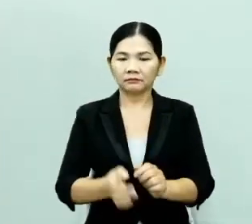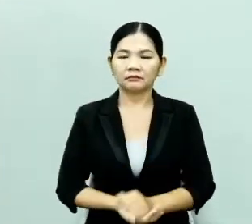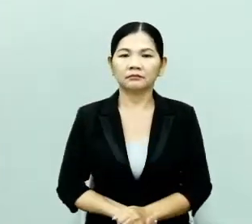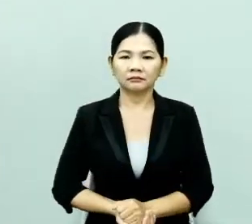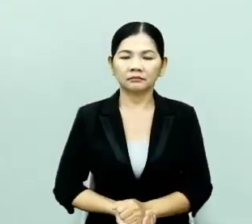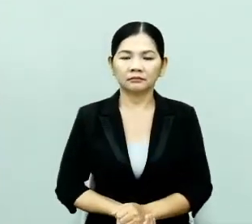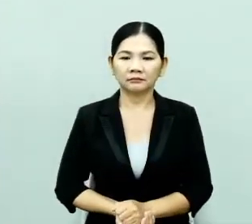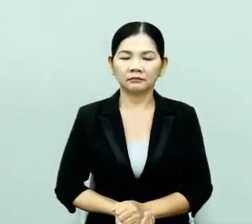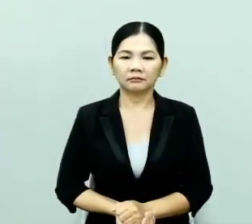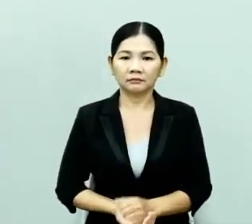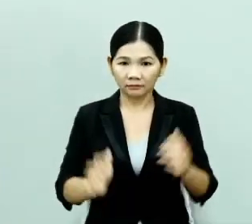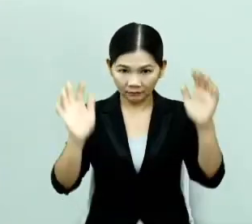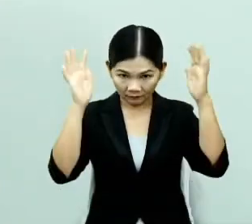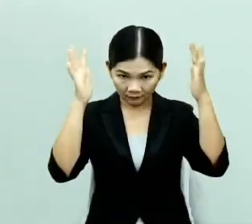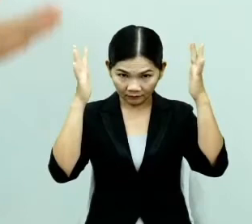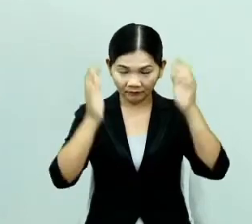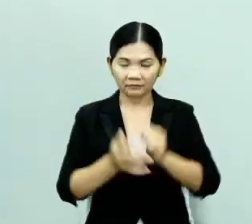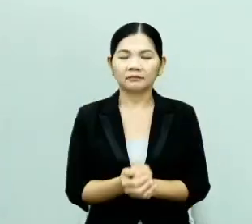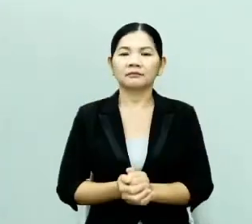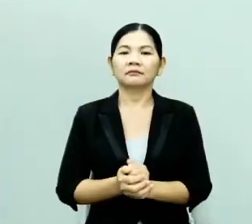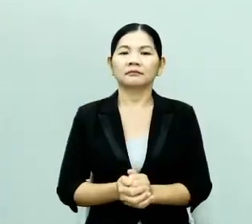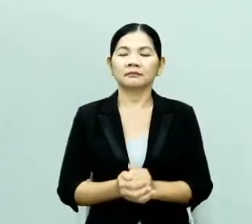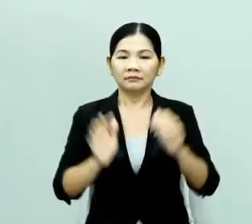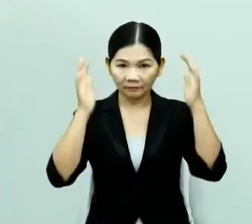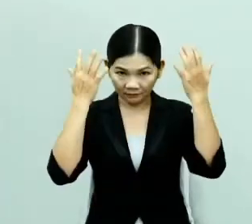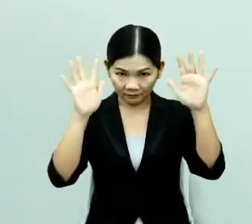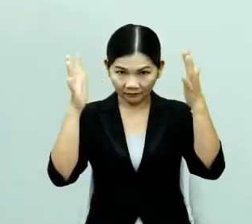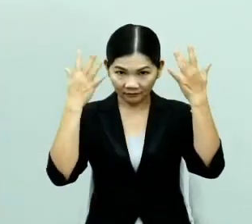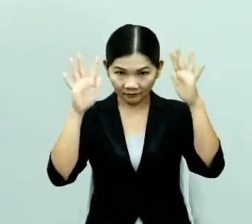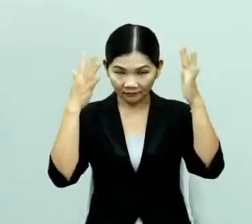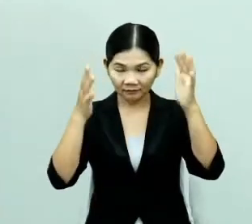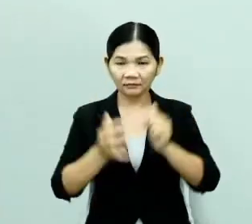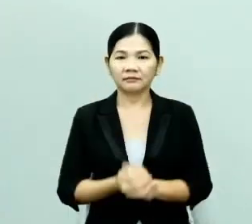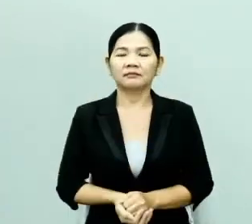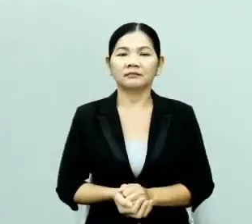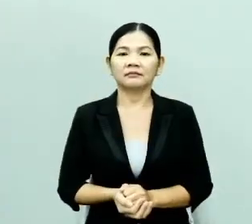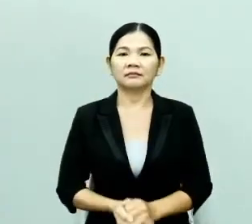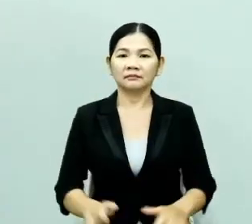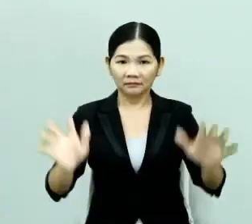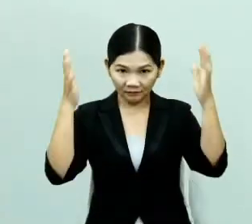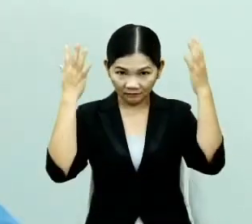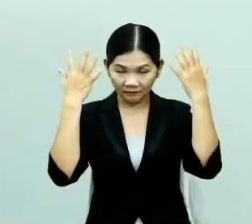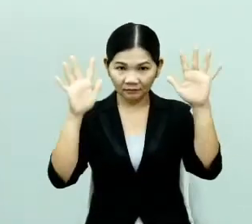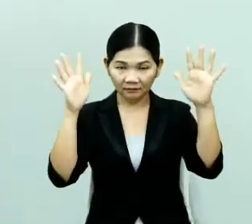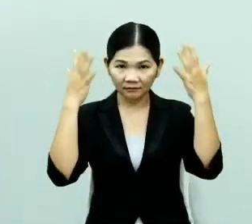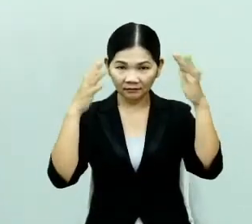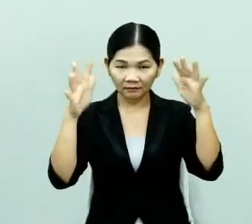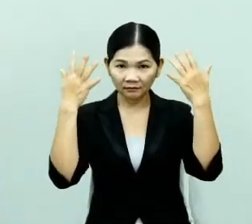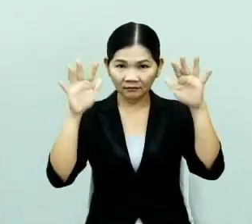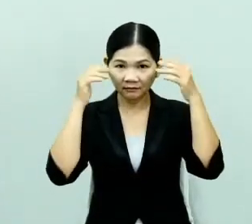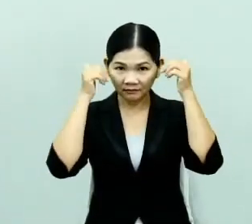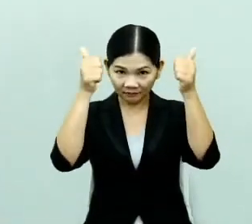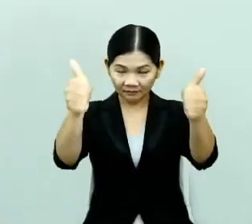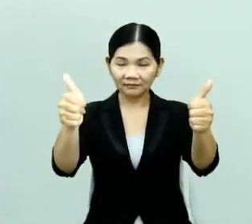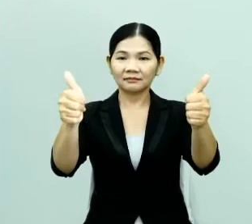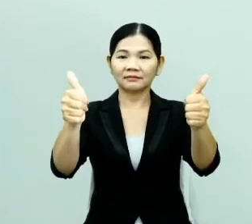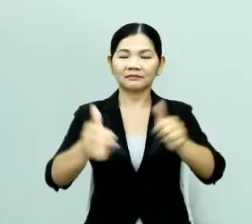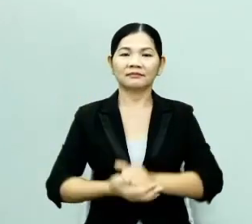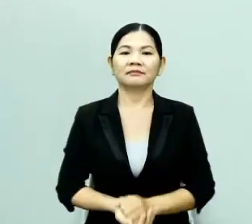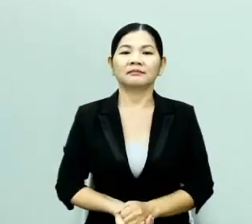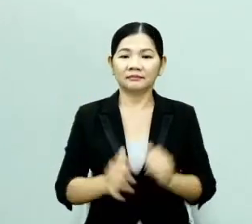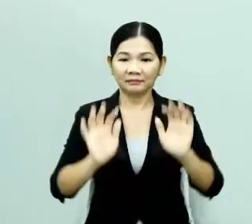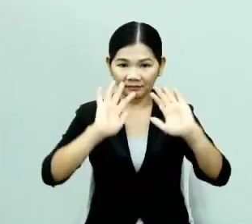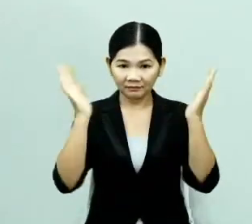ត្រូវណាអ្នកគ្រូតែដែរអស្ចារ្យជូន1 2 3 1 2 3អ